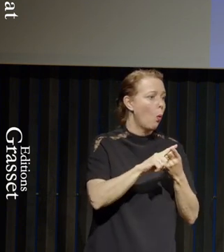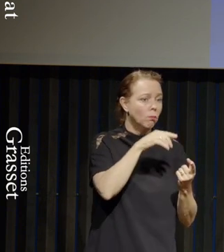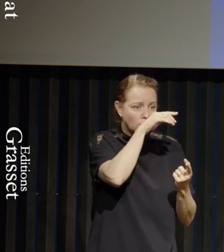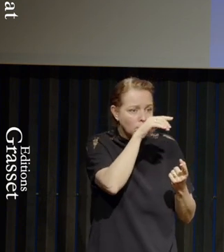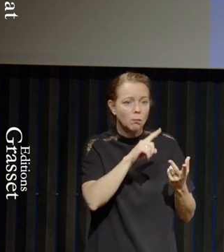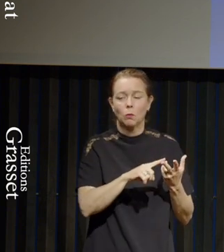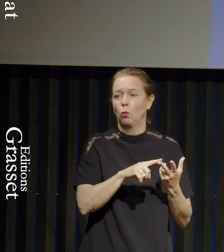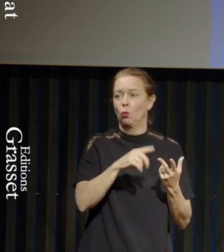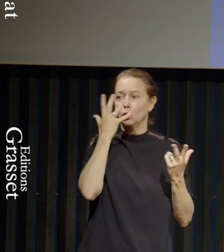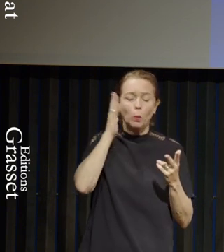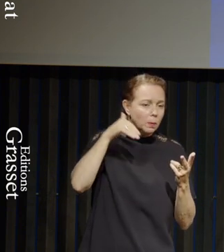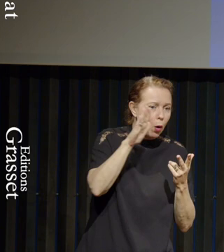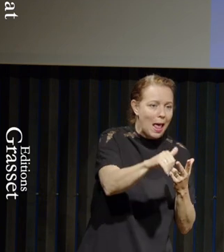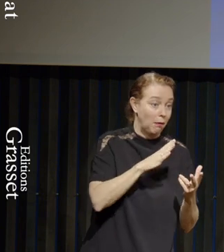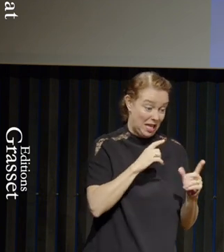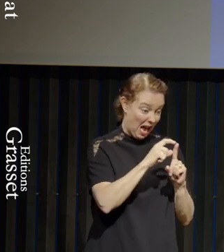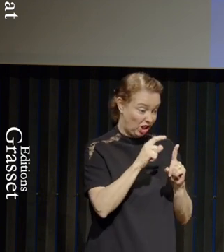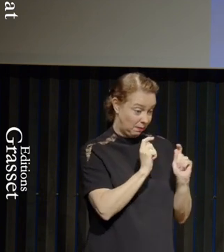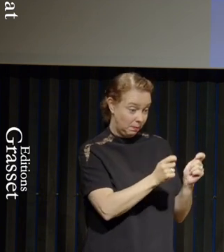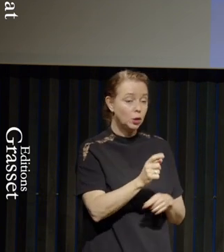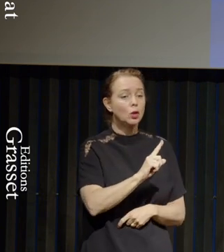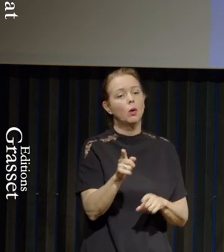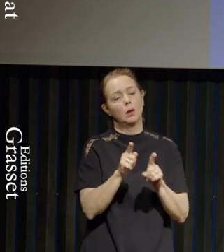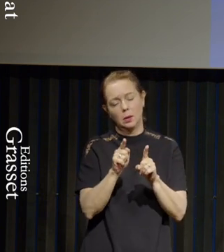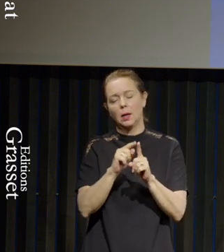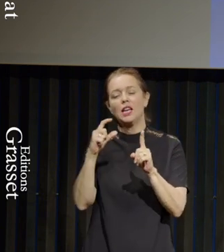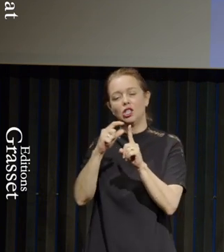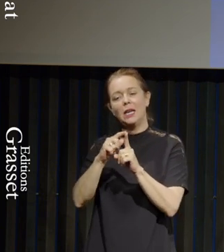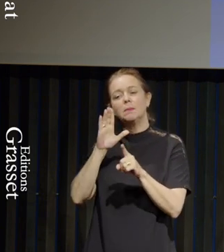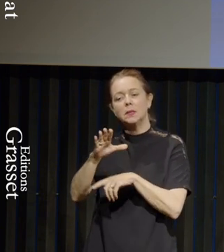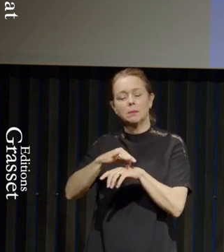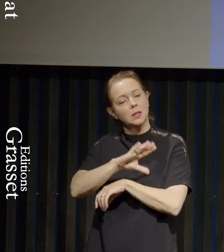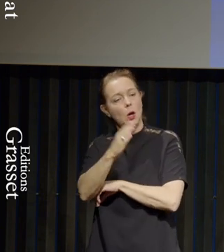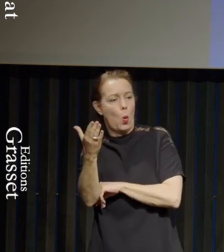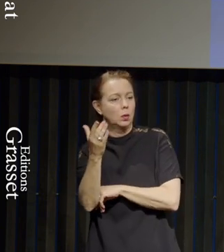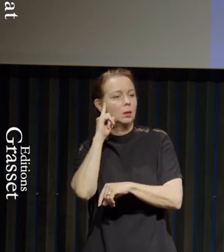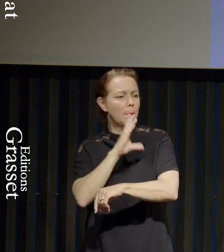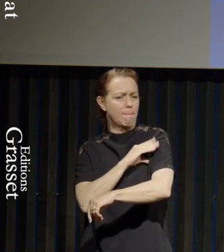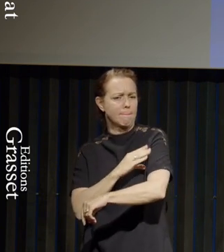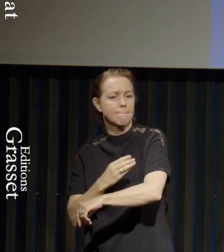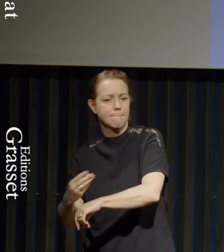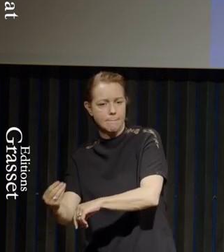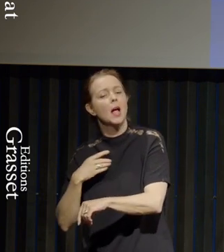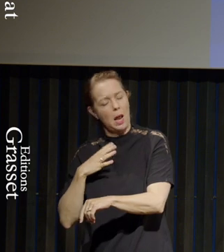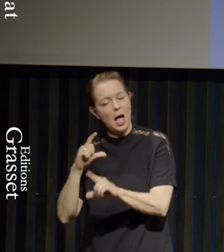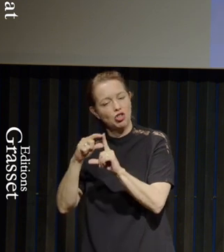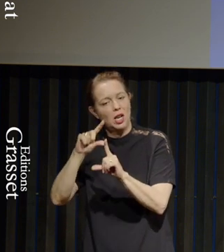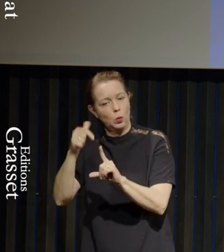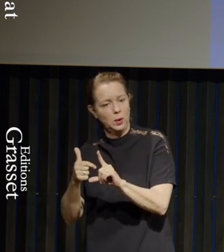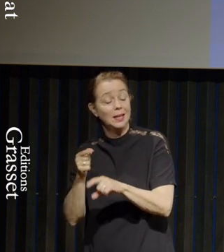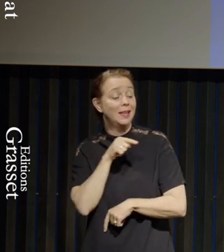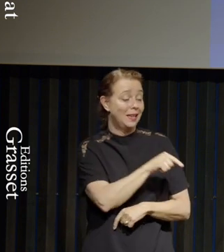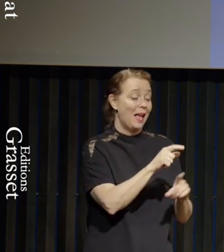trouble bipolaire comme il existe un gène de la mucoviscidose. Il y a une série de gènes